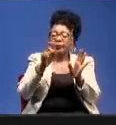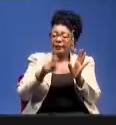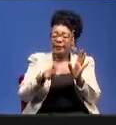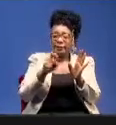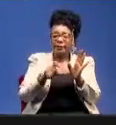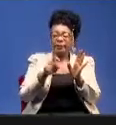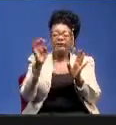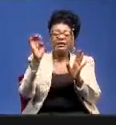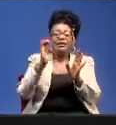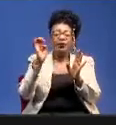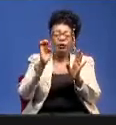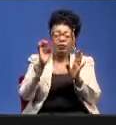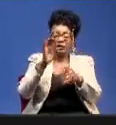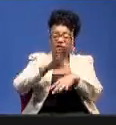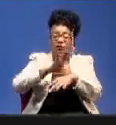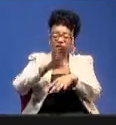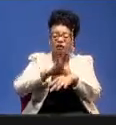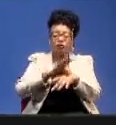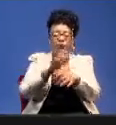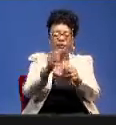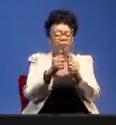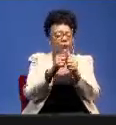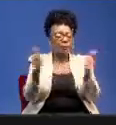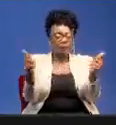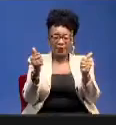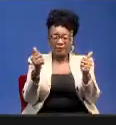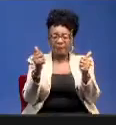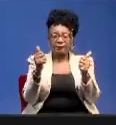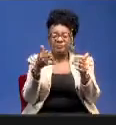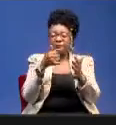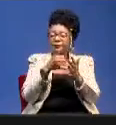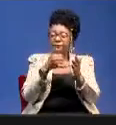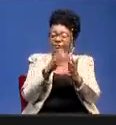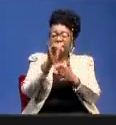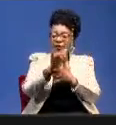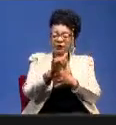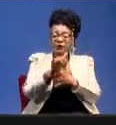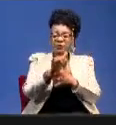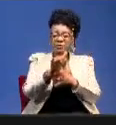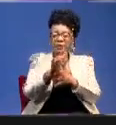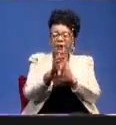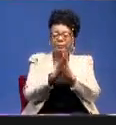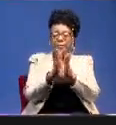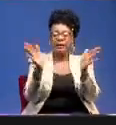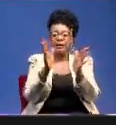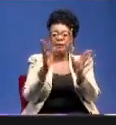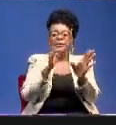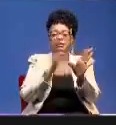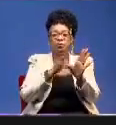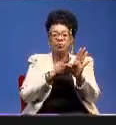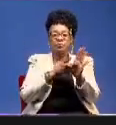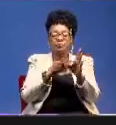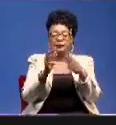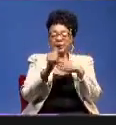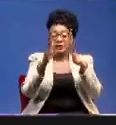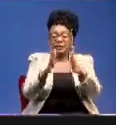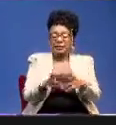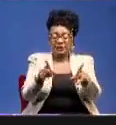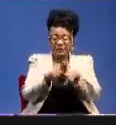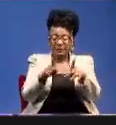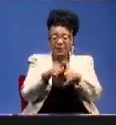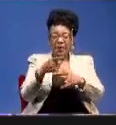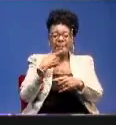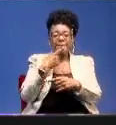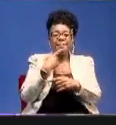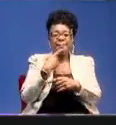the evangelical churches to be properly involved in that public participation. Viongozi hao pia